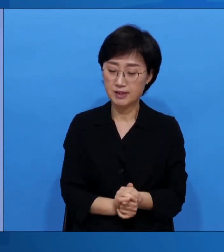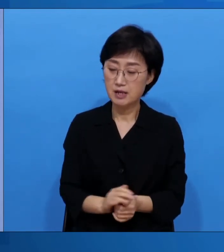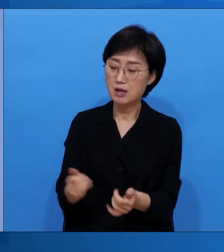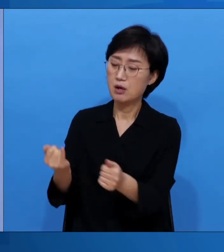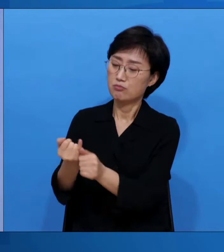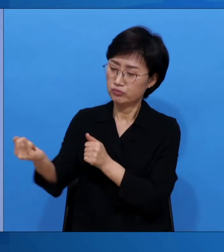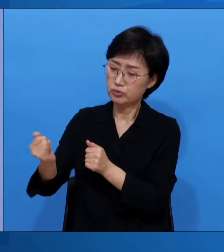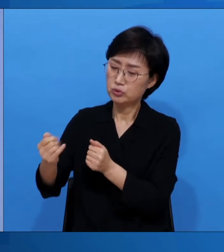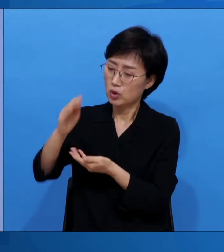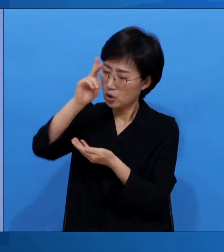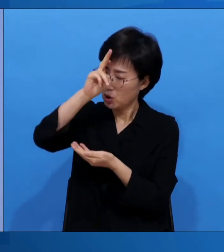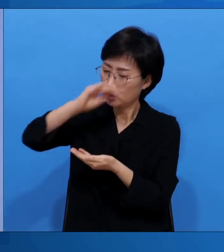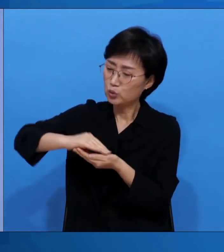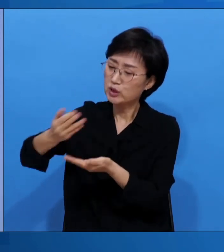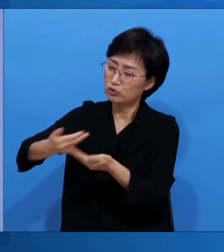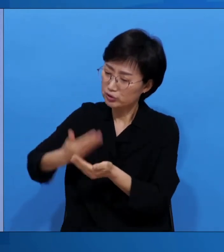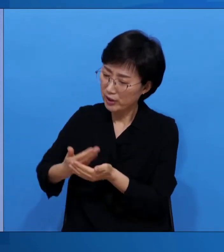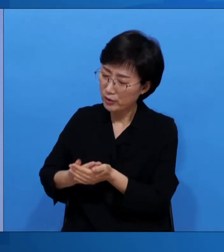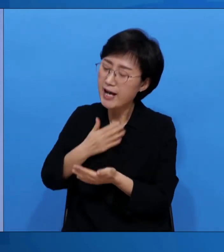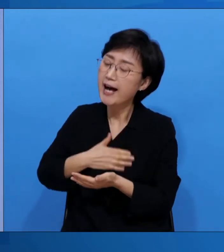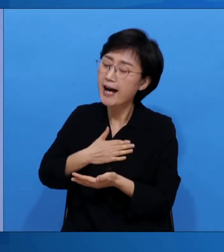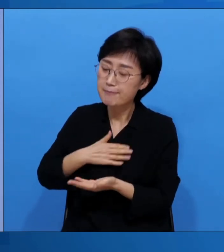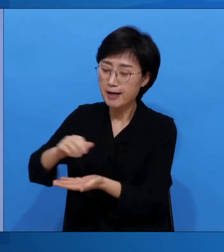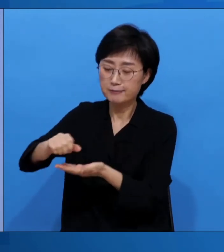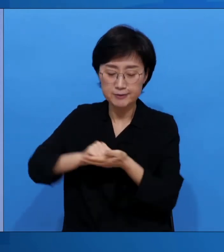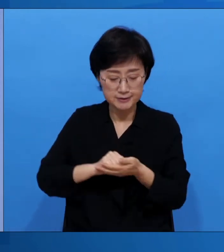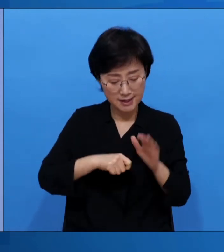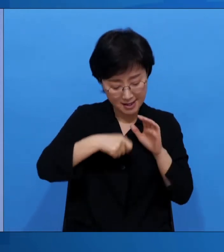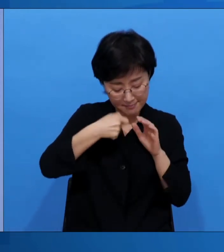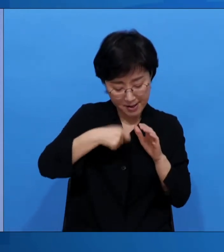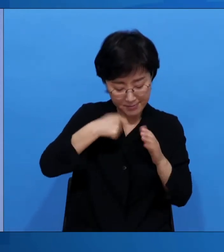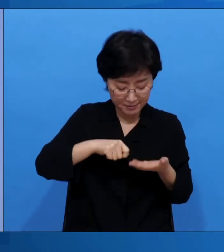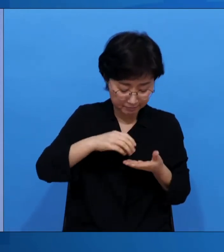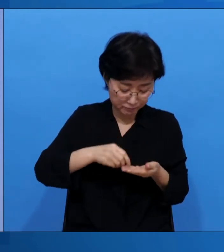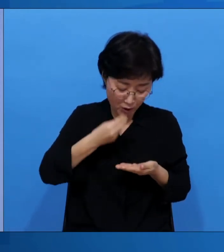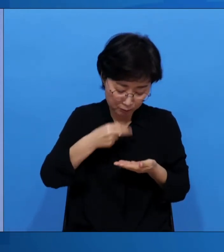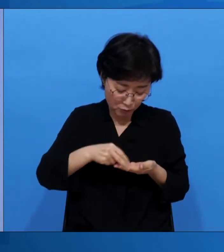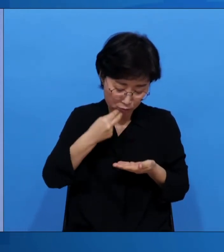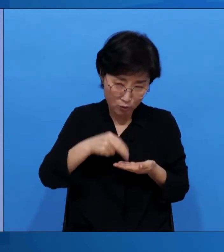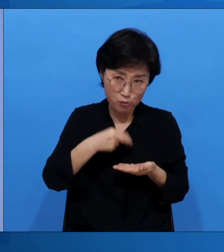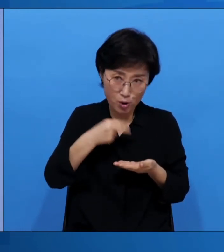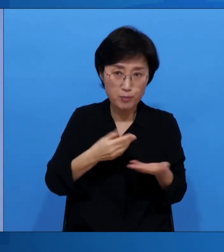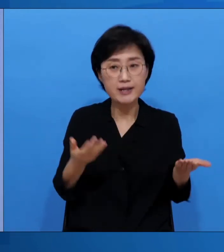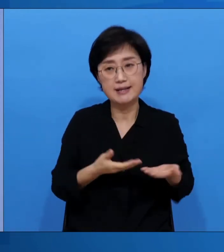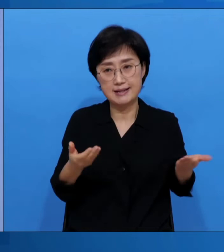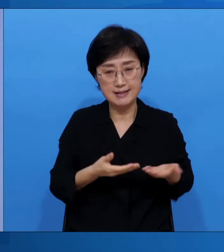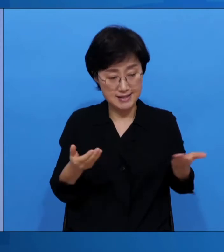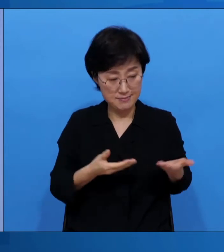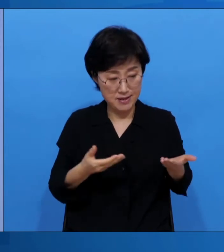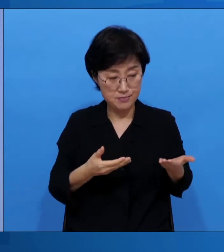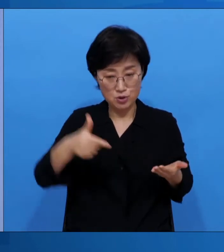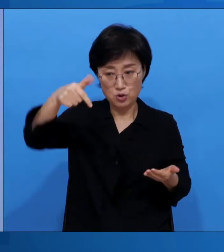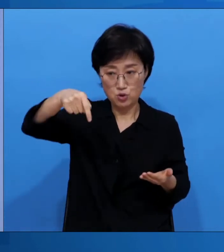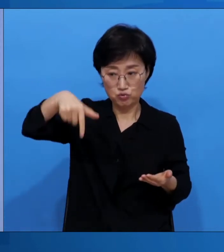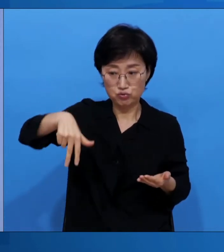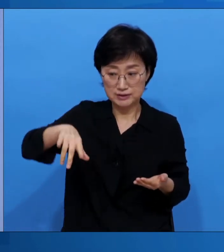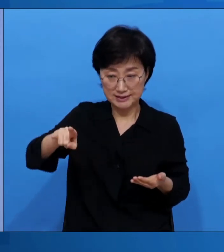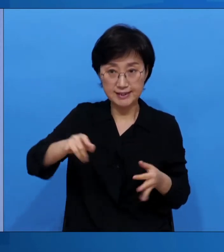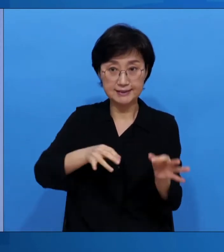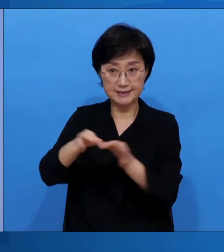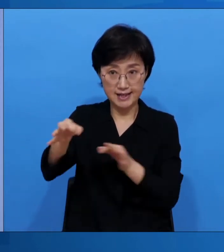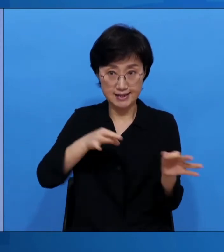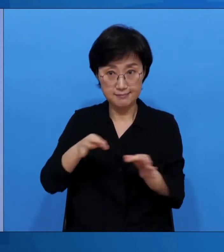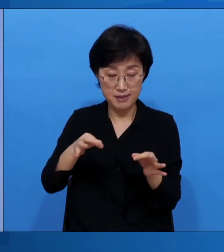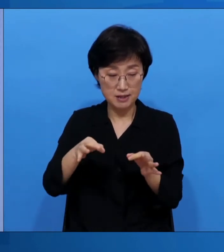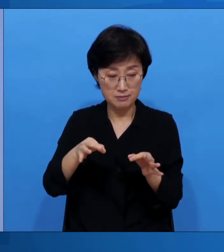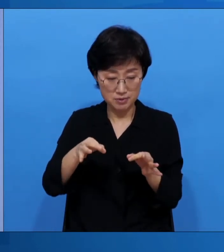And the owner, he asked his wife to pack him his lunch, and he'll eat his lunch at his 그러면서 store. 국제시장을 1시간씩 도는 거예요. And then after